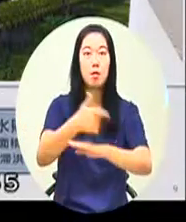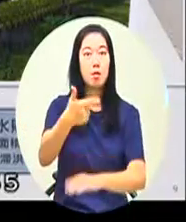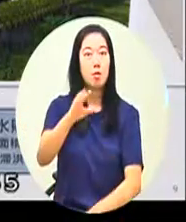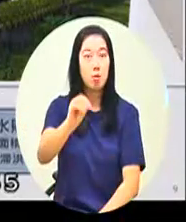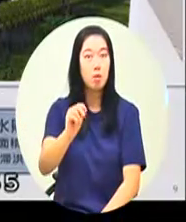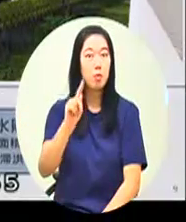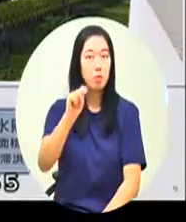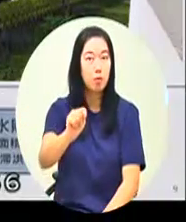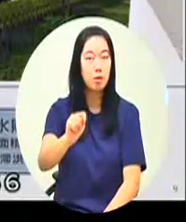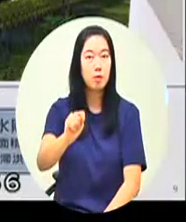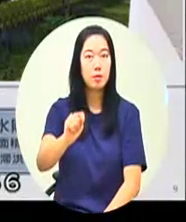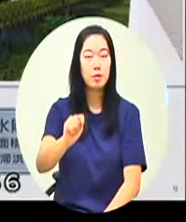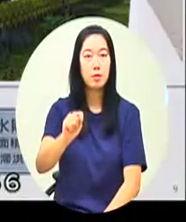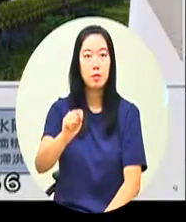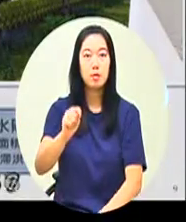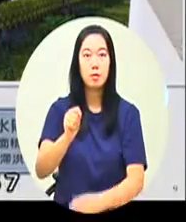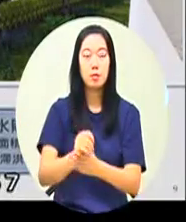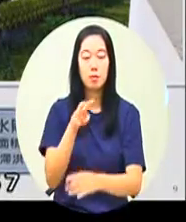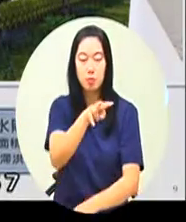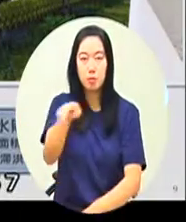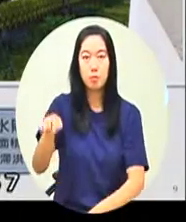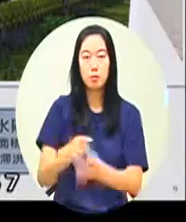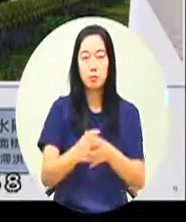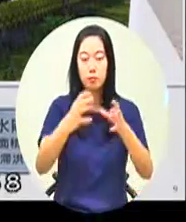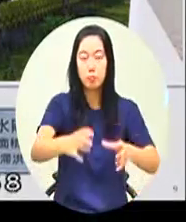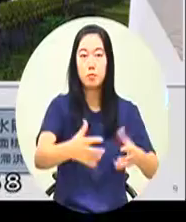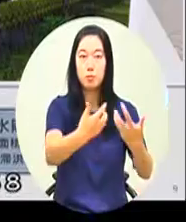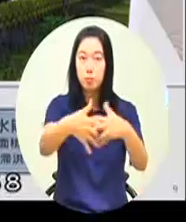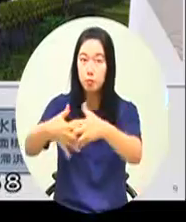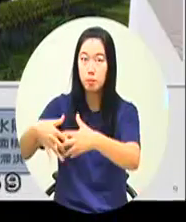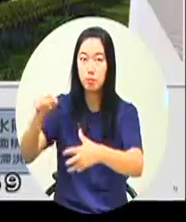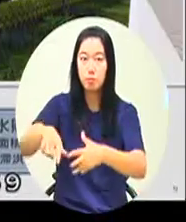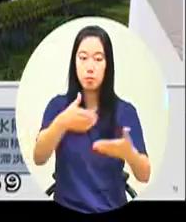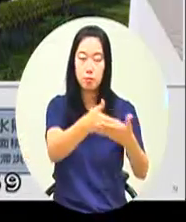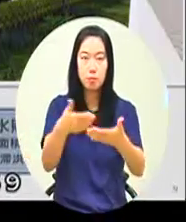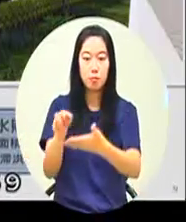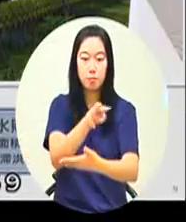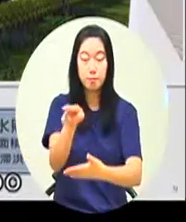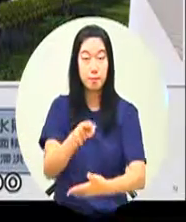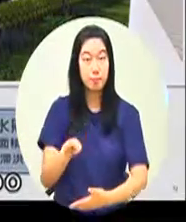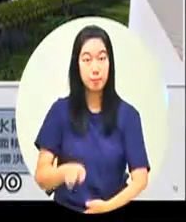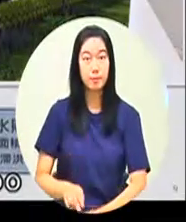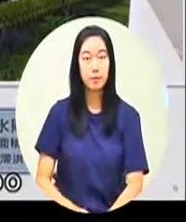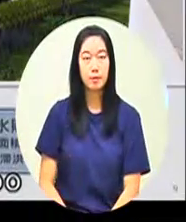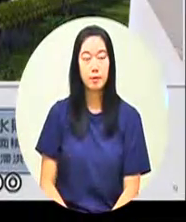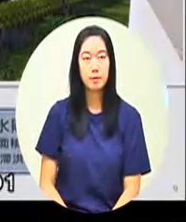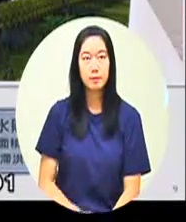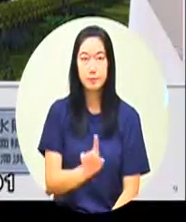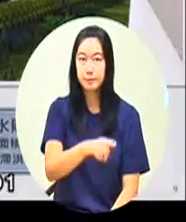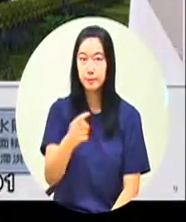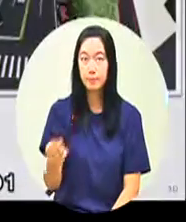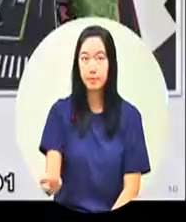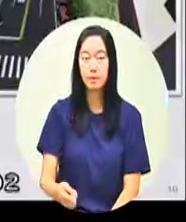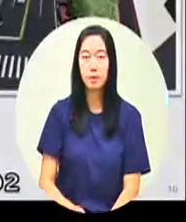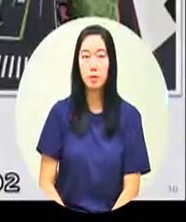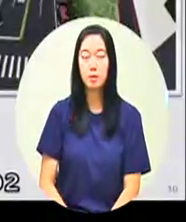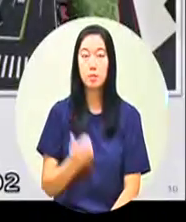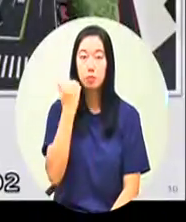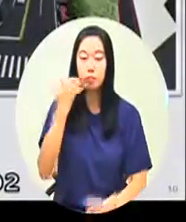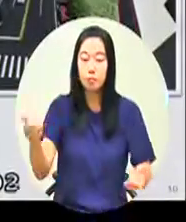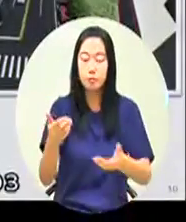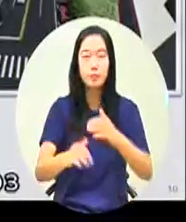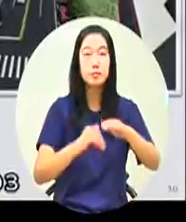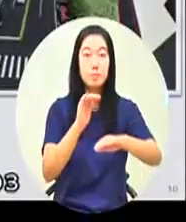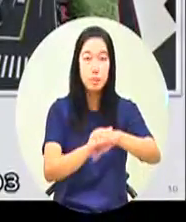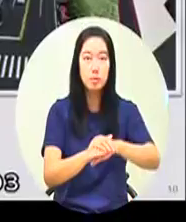量啊，这大家看一下它整个一个设施的示意图。 那么接着下来就是说完成了以后呢，我们